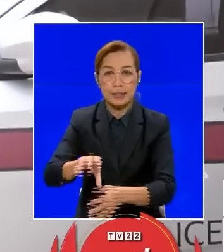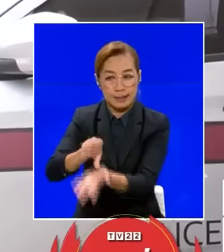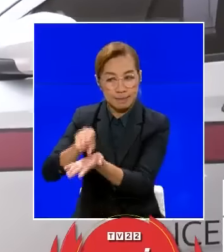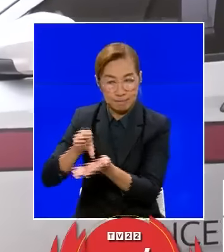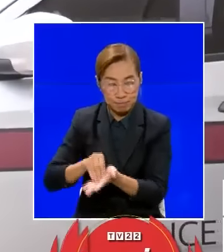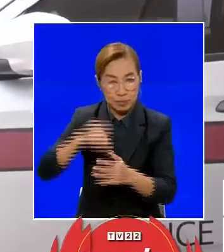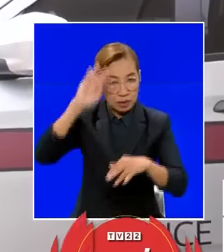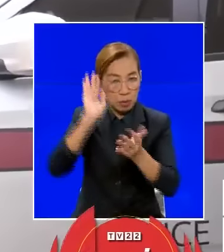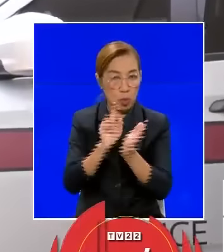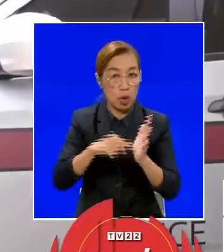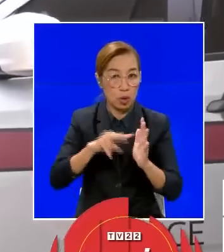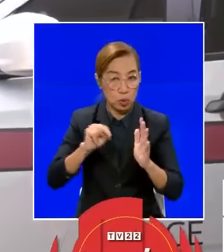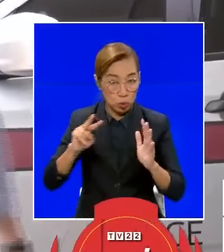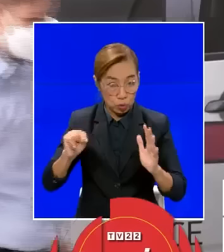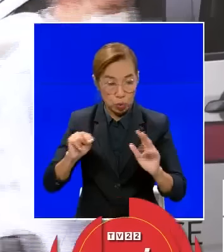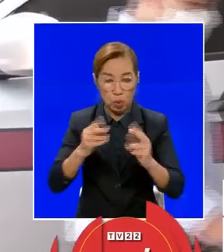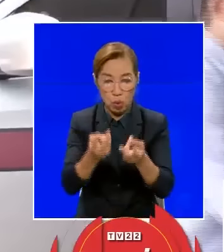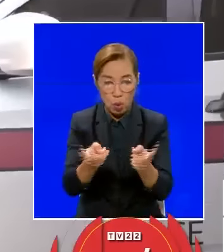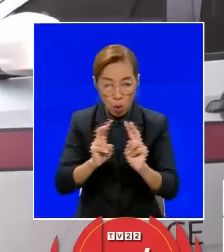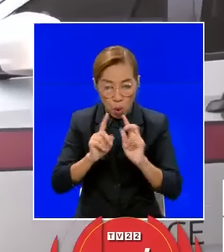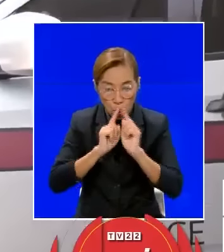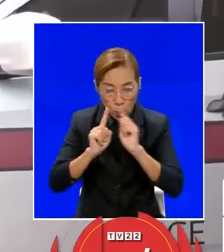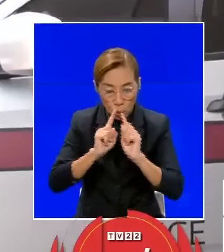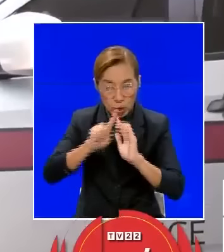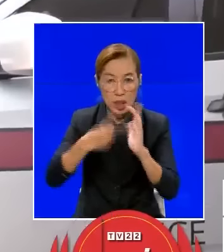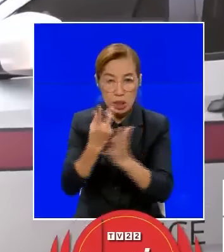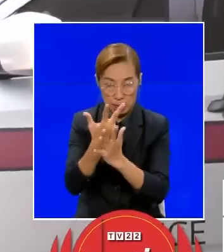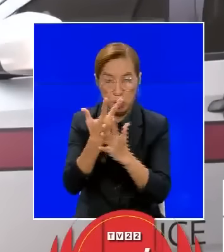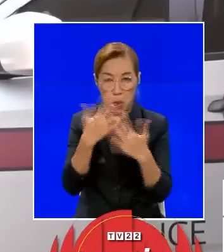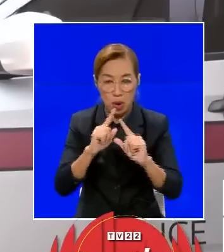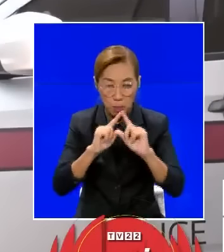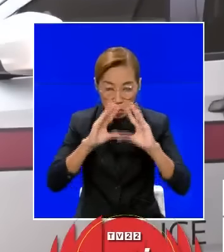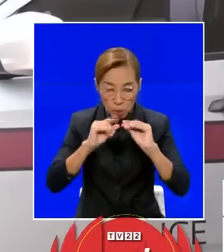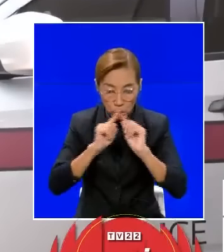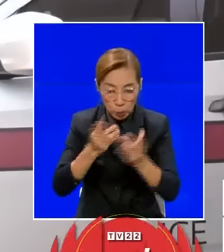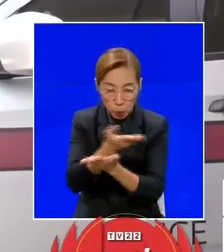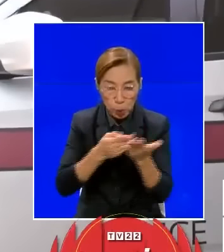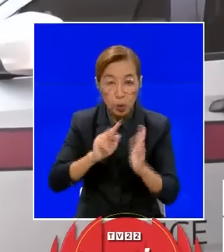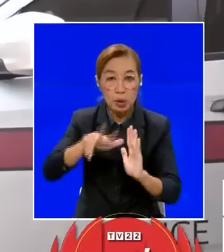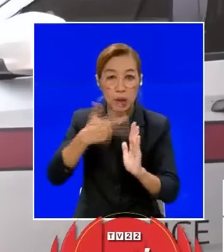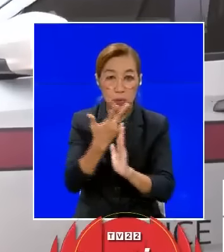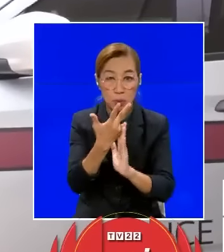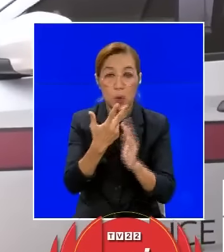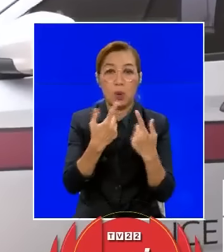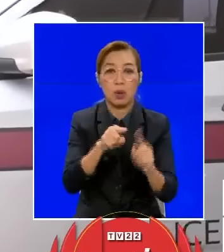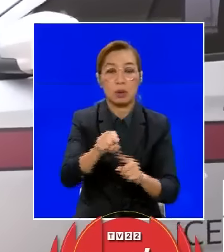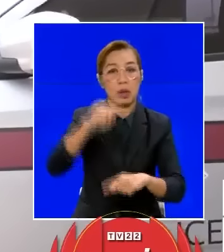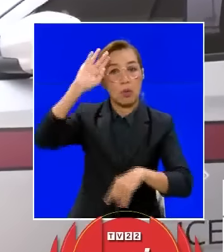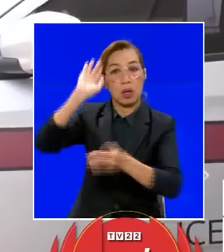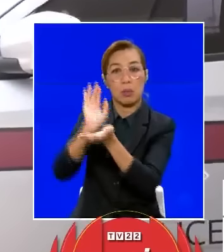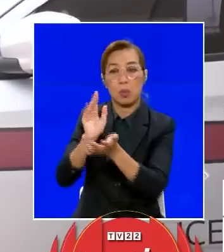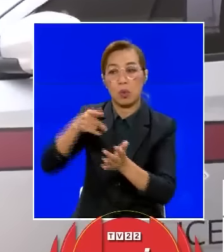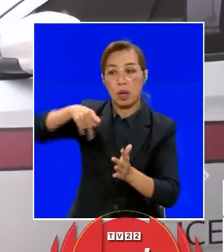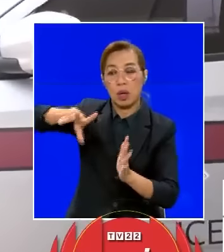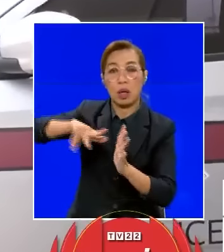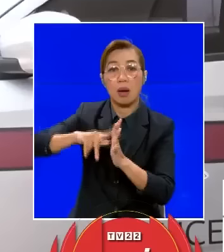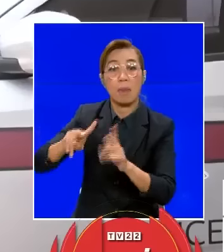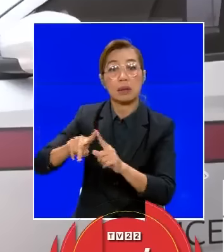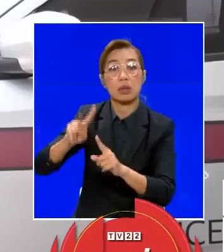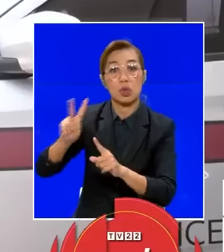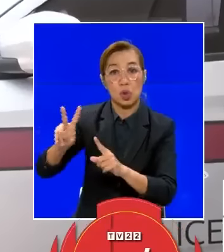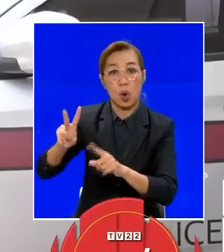ภ.เมืองนนท์นั้นใช้เวลานานกว่า3ชั่วโมงแล้วนะครับแต่ว่าก่อนหน้านี้ทางรองผู้บัญชาการตำรวจภูธรภาค2มั่นใจนะครับว่